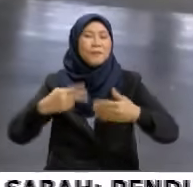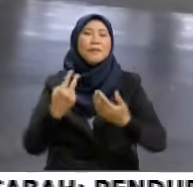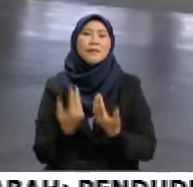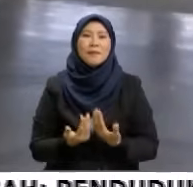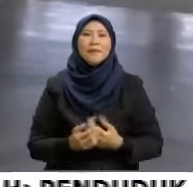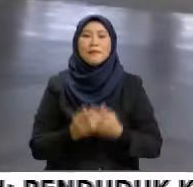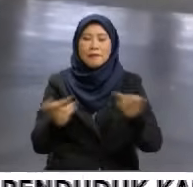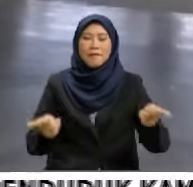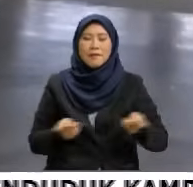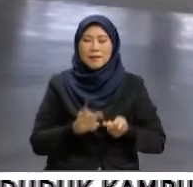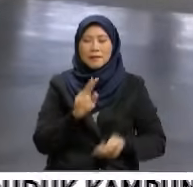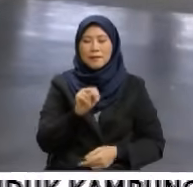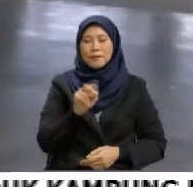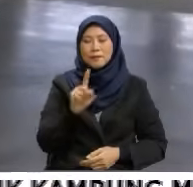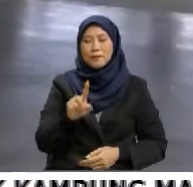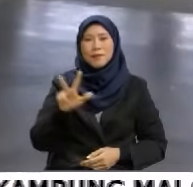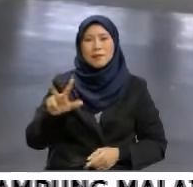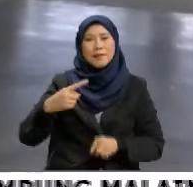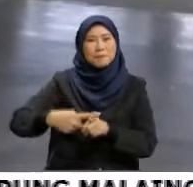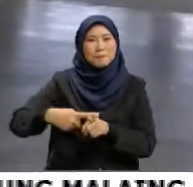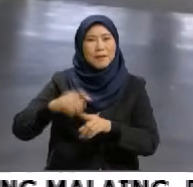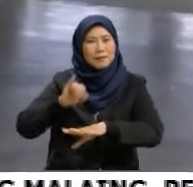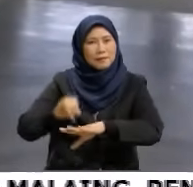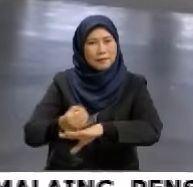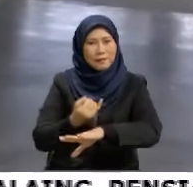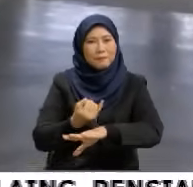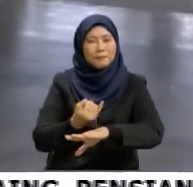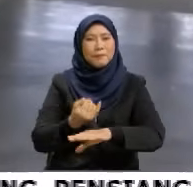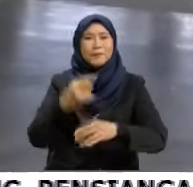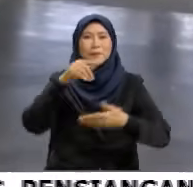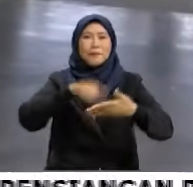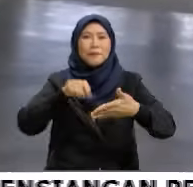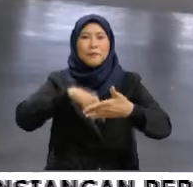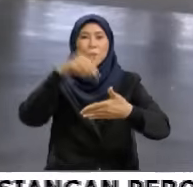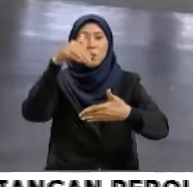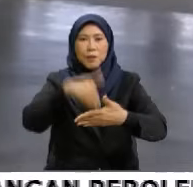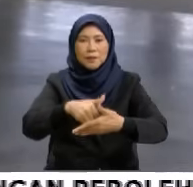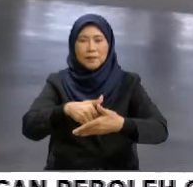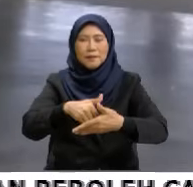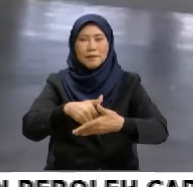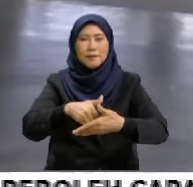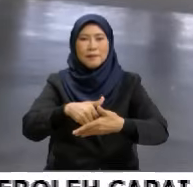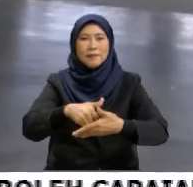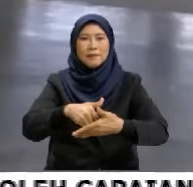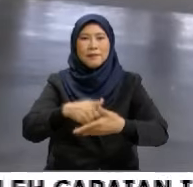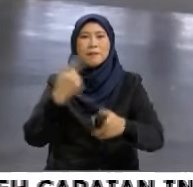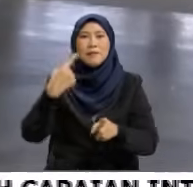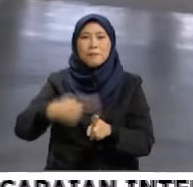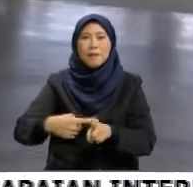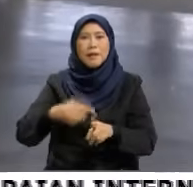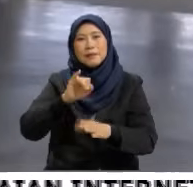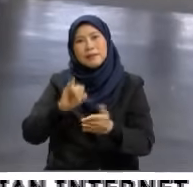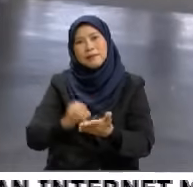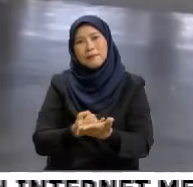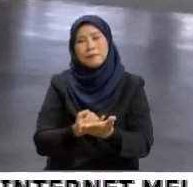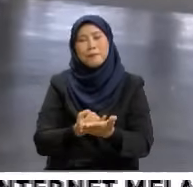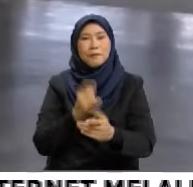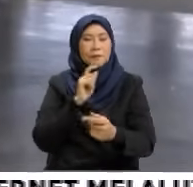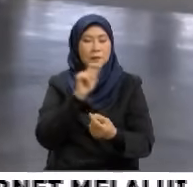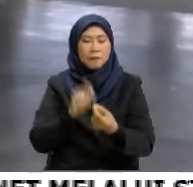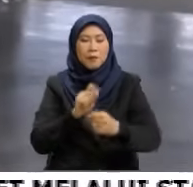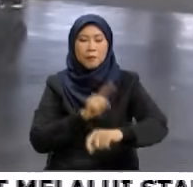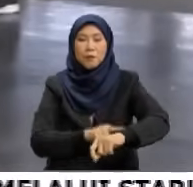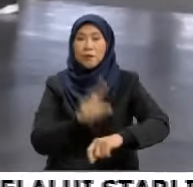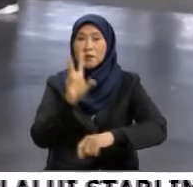bagi kawasan N13 Simpang Jeram ini pada pilihan raya kecil Dewan Negeri Simpang Jeram tepat